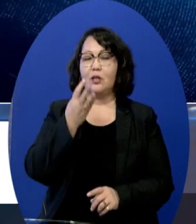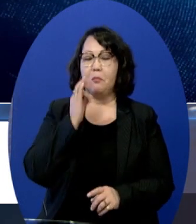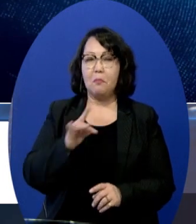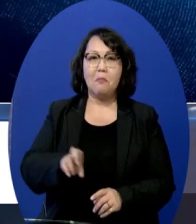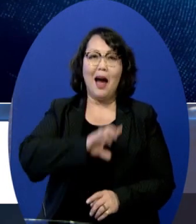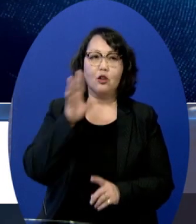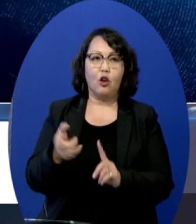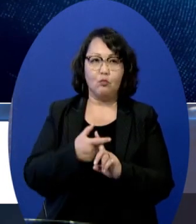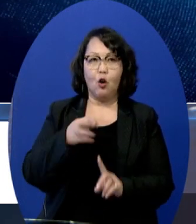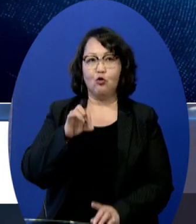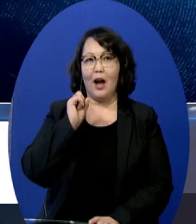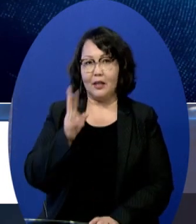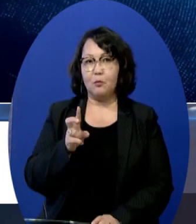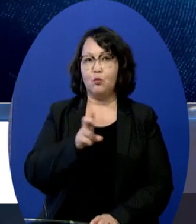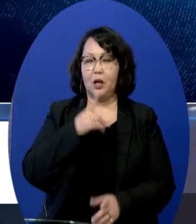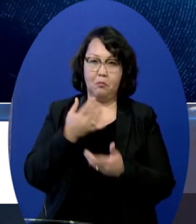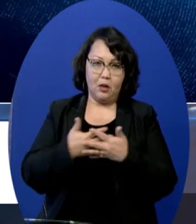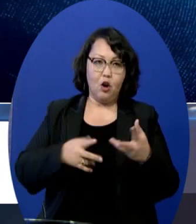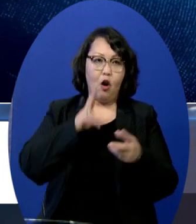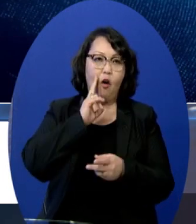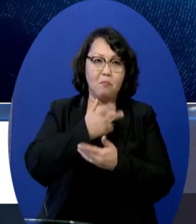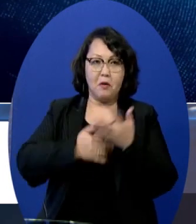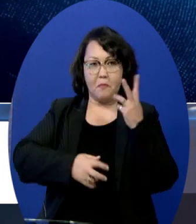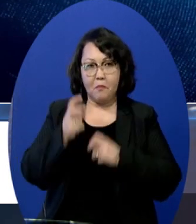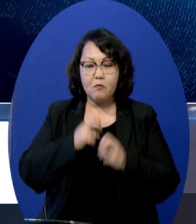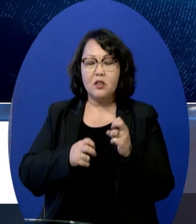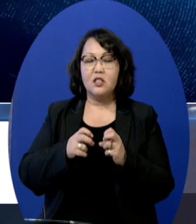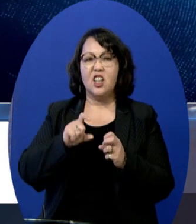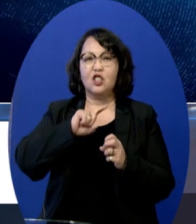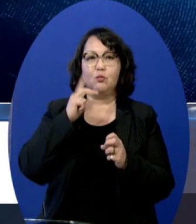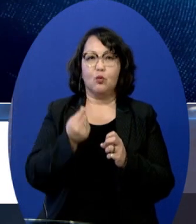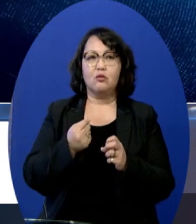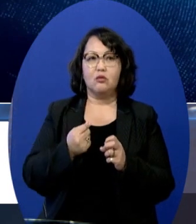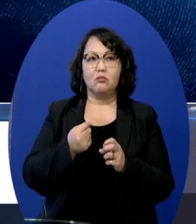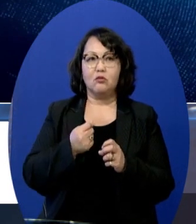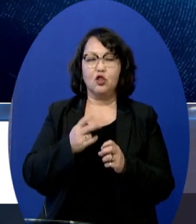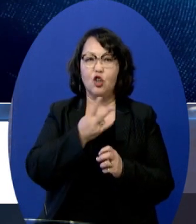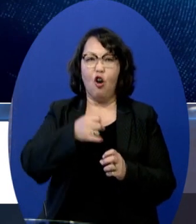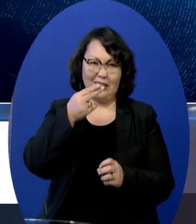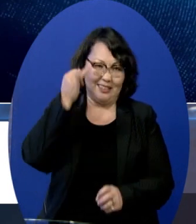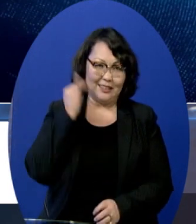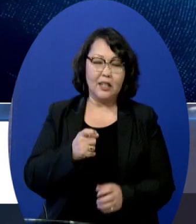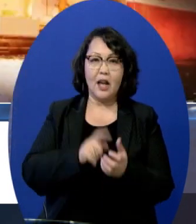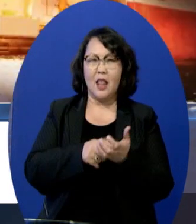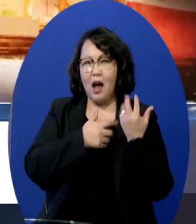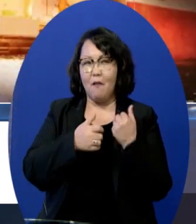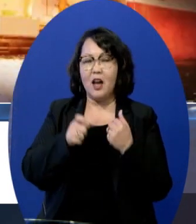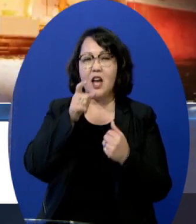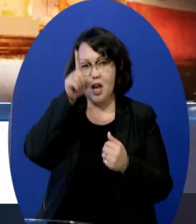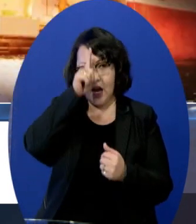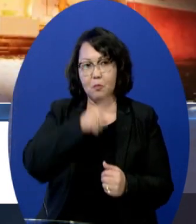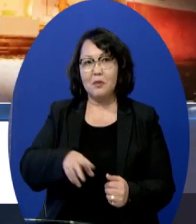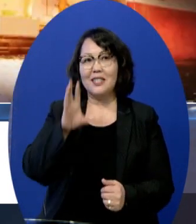бүтээгдэхүүн, бүхий хүнсний үйлдвэрлэл, асар их нөөцтэй сэргээгдэх эрчим хүч хэрэгцээ шаардлага нүсэн нэмэгдэж байгаа. Эрүүл мэндийн